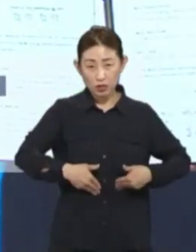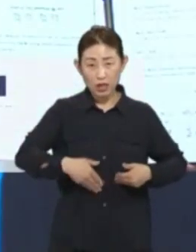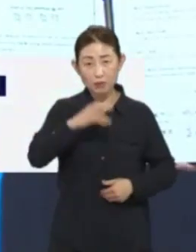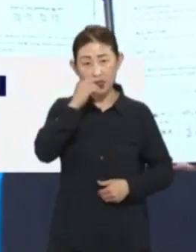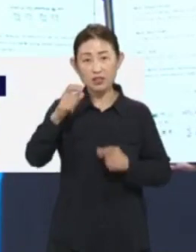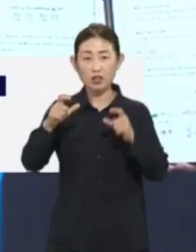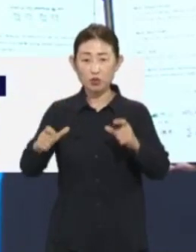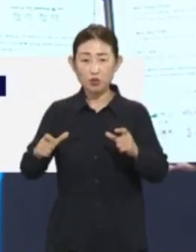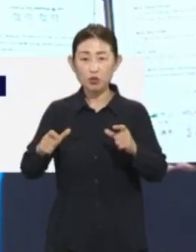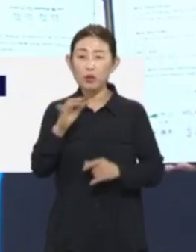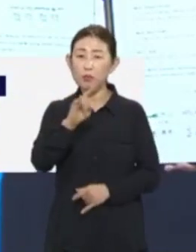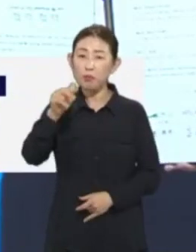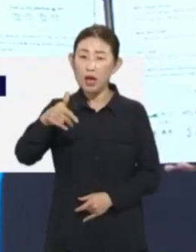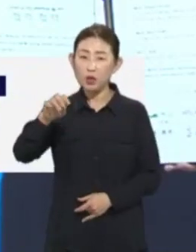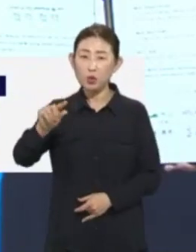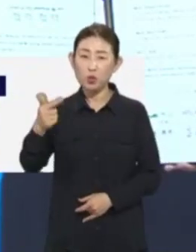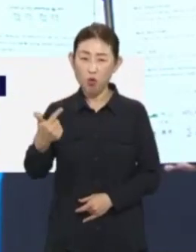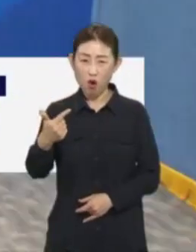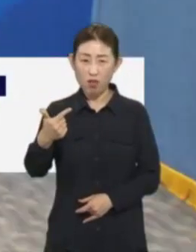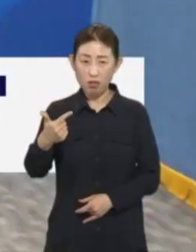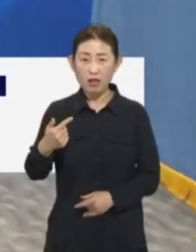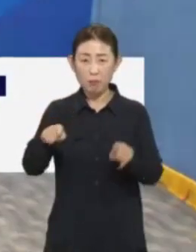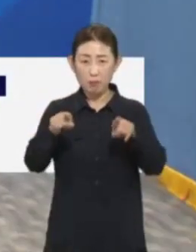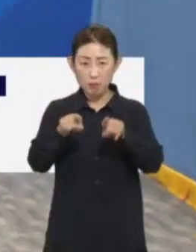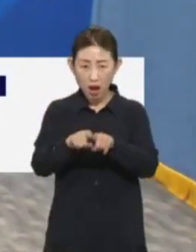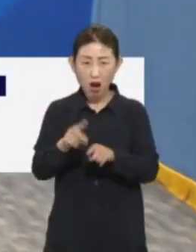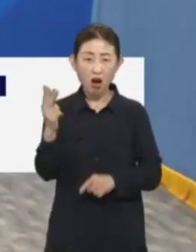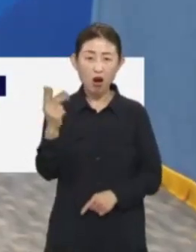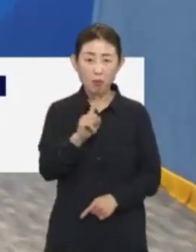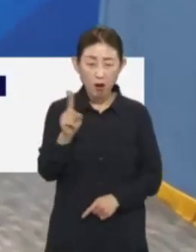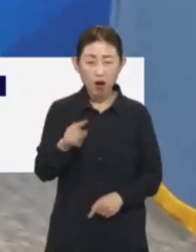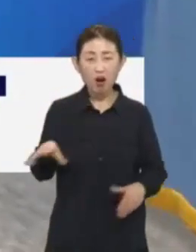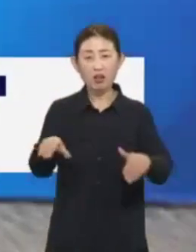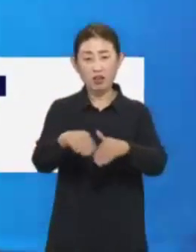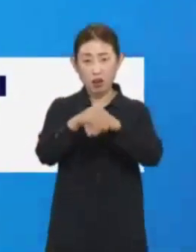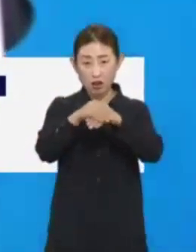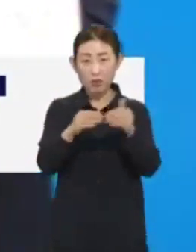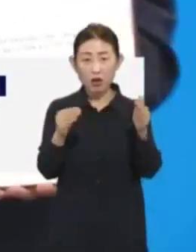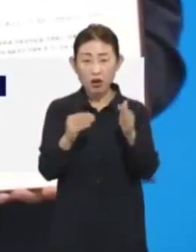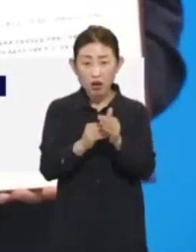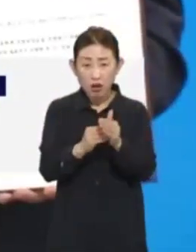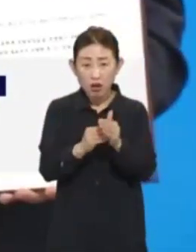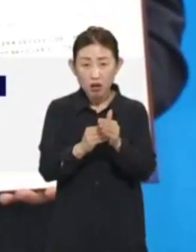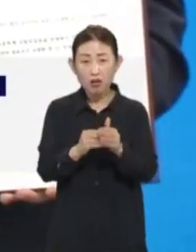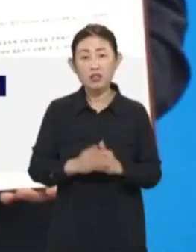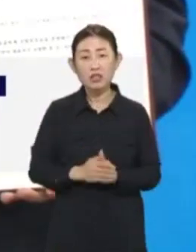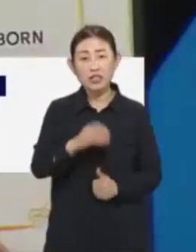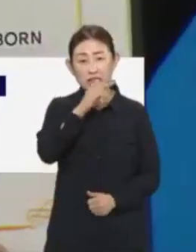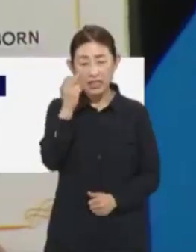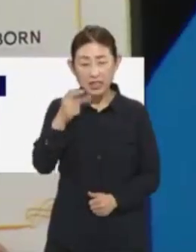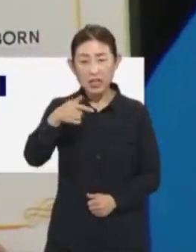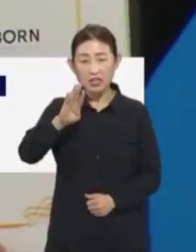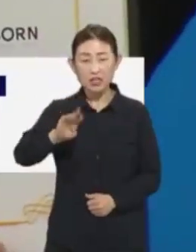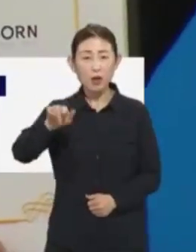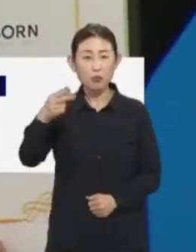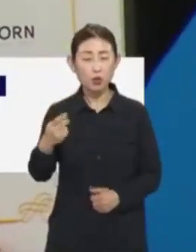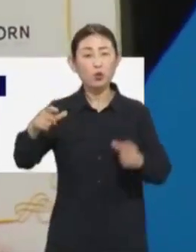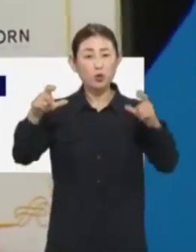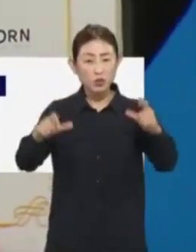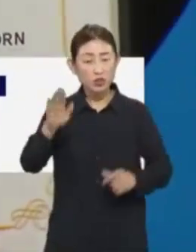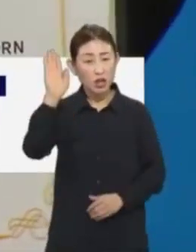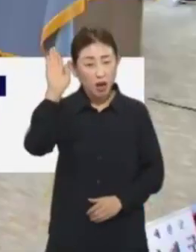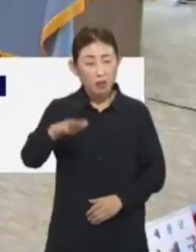충남도와 예산군, 외식사업가 백종원 씨가 이끄는 더본 코리아가 최근 국가산단 공모에서 탈락한 예산